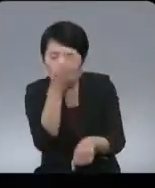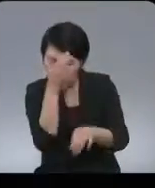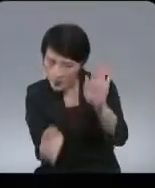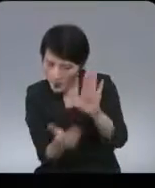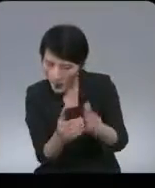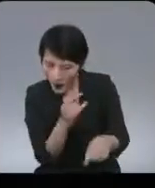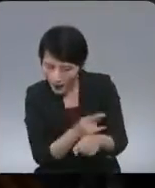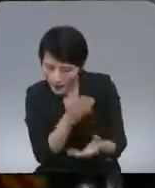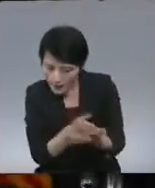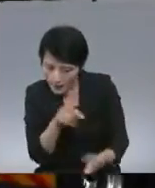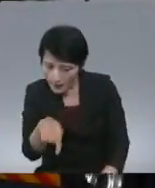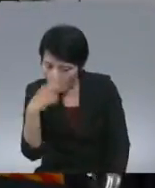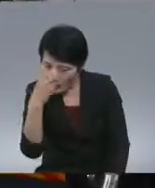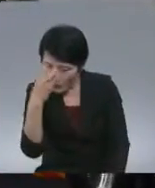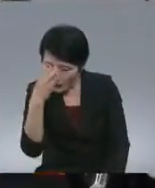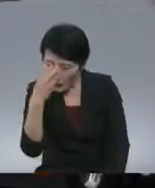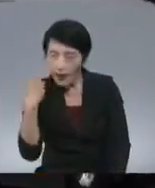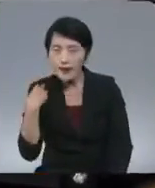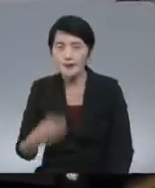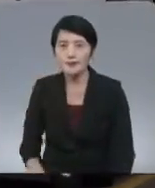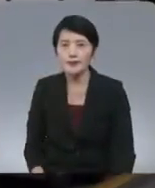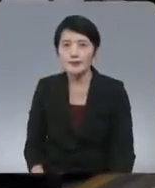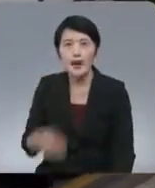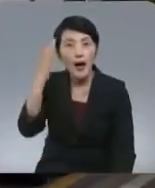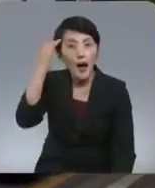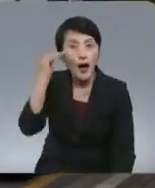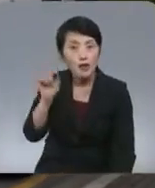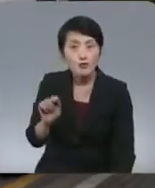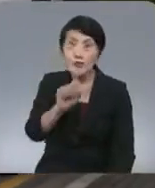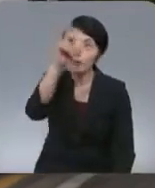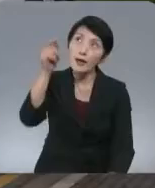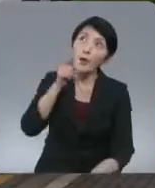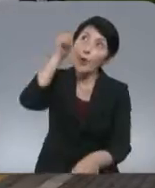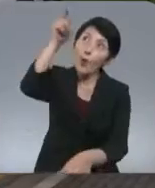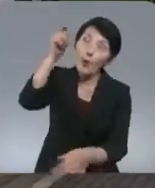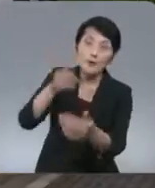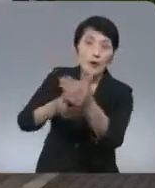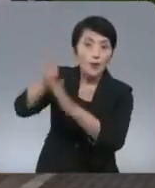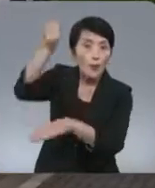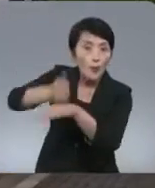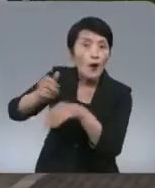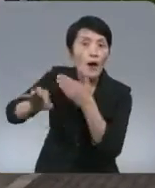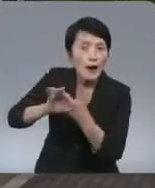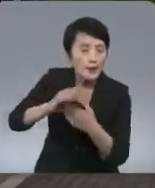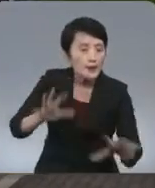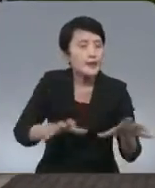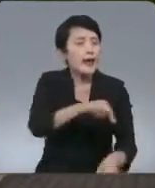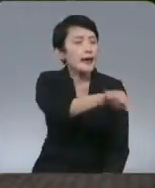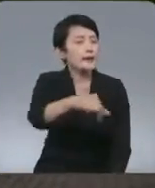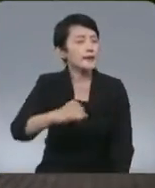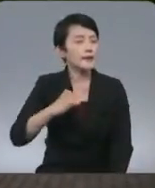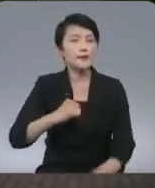valorise l'économie de carburant. Tanuri mènera une mission scientifique pendant un an à une altitude de 100